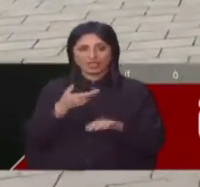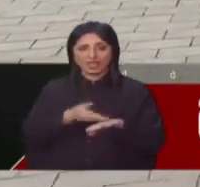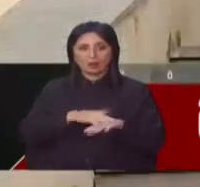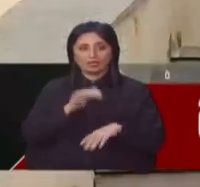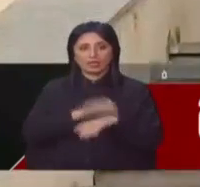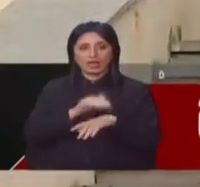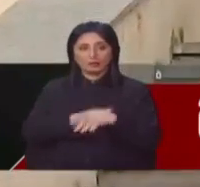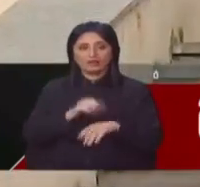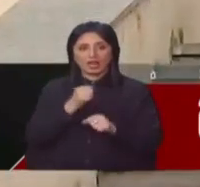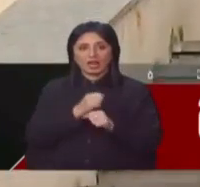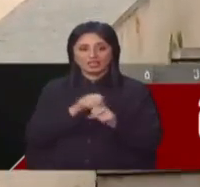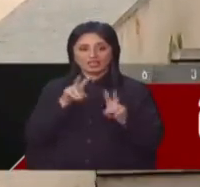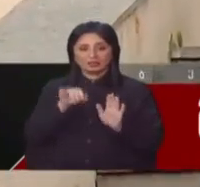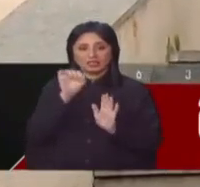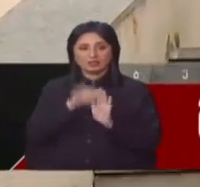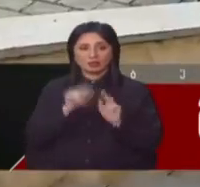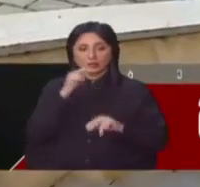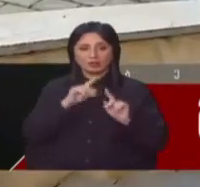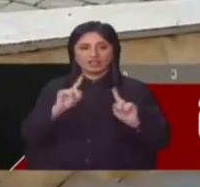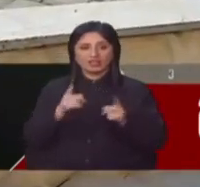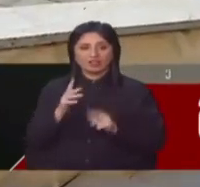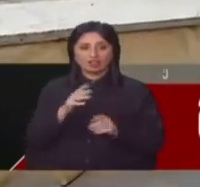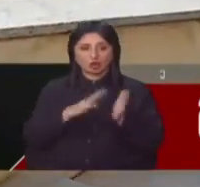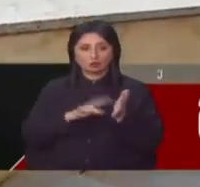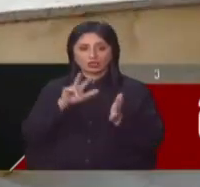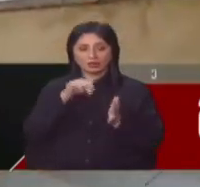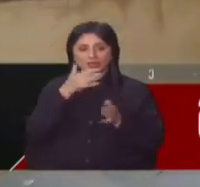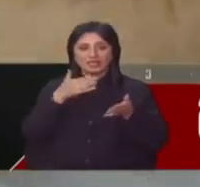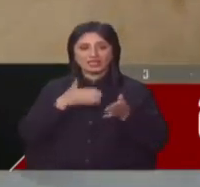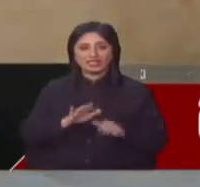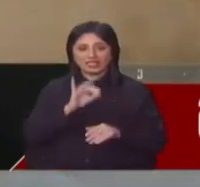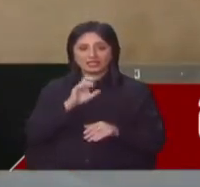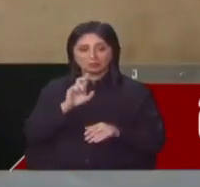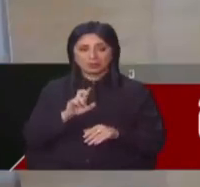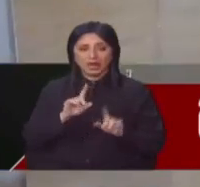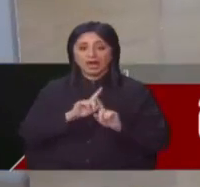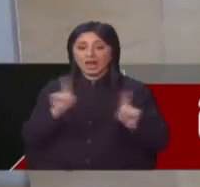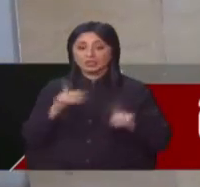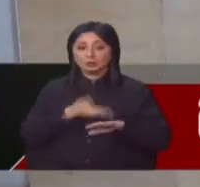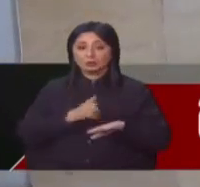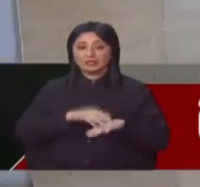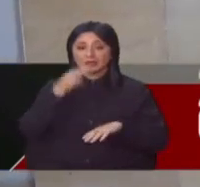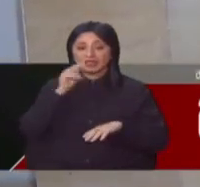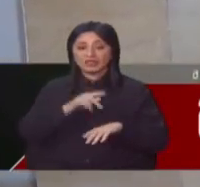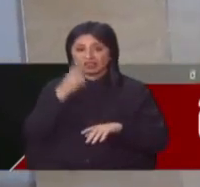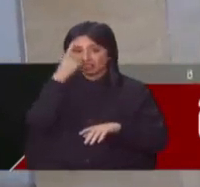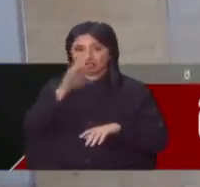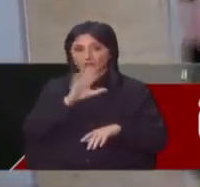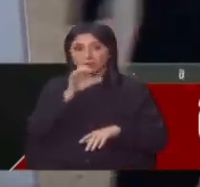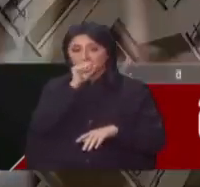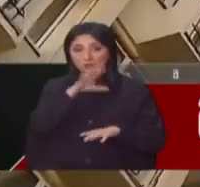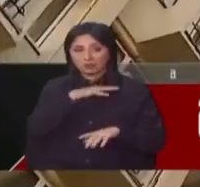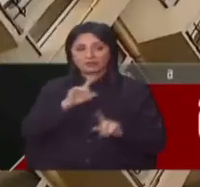damamdzimebul garemoebashi chadeneli ganzrakhmvelobis mraldebit dakavebulia 93 tsels dabadebuli ibo kholo gansakutrebit mzime danashauli